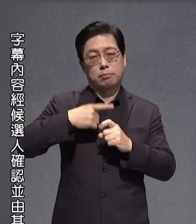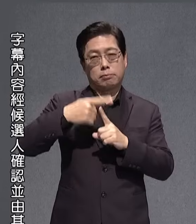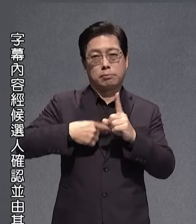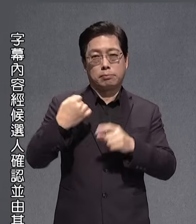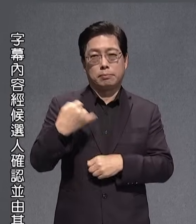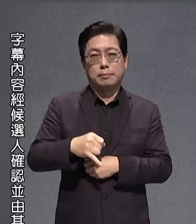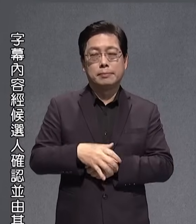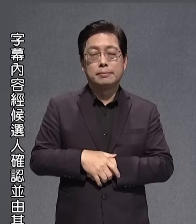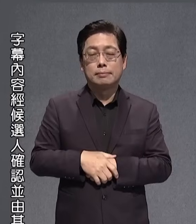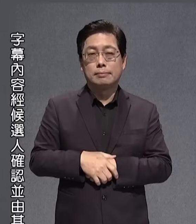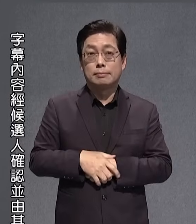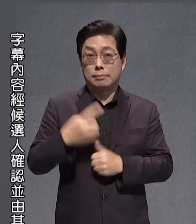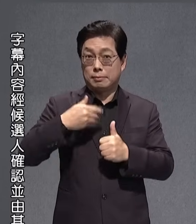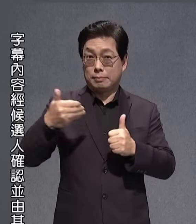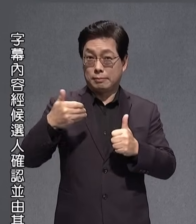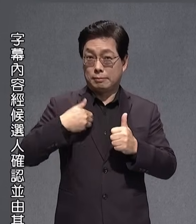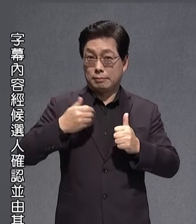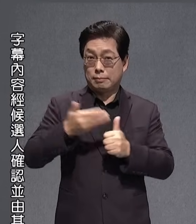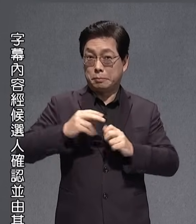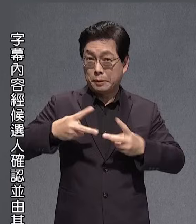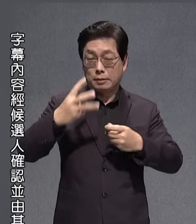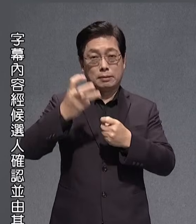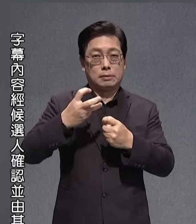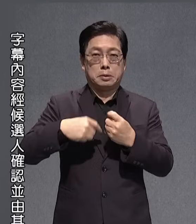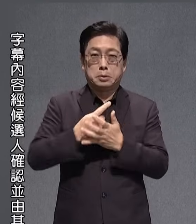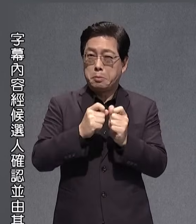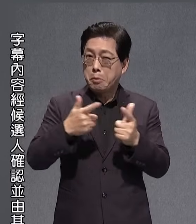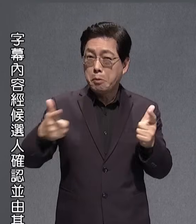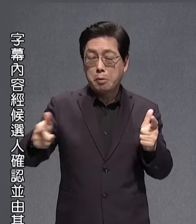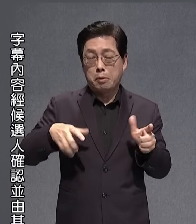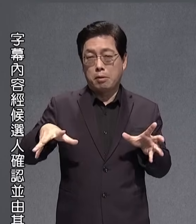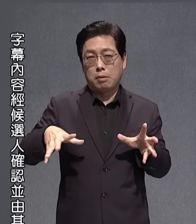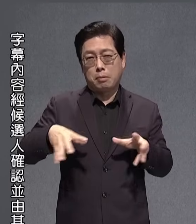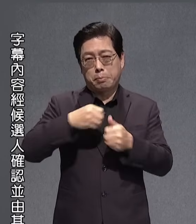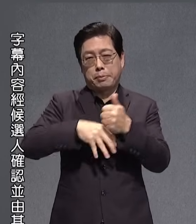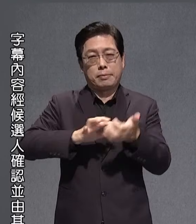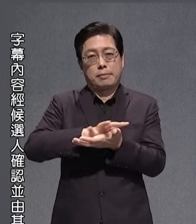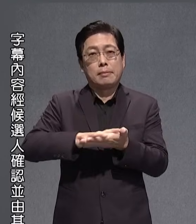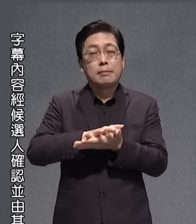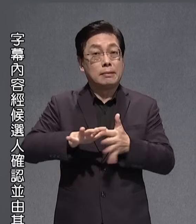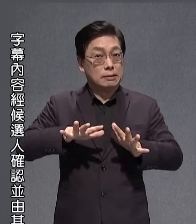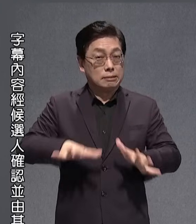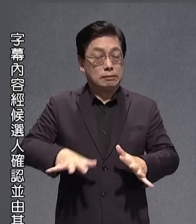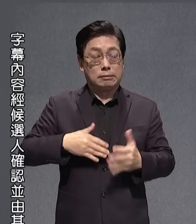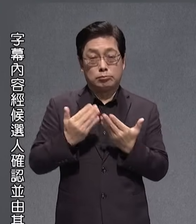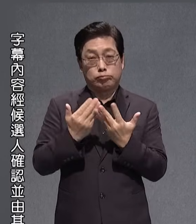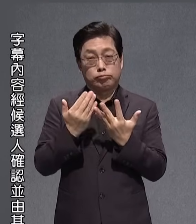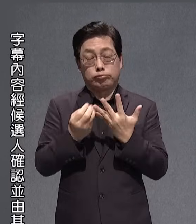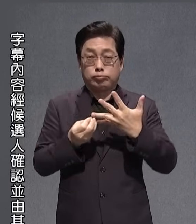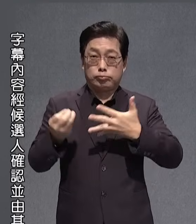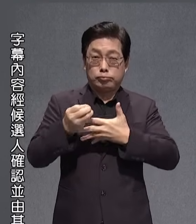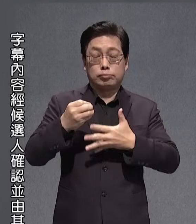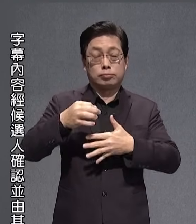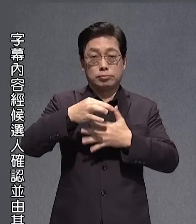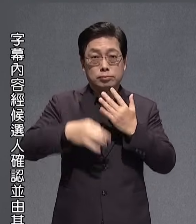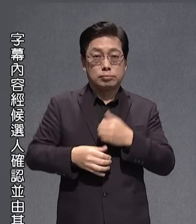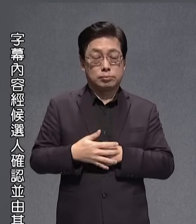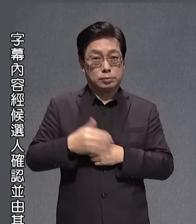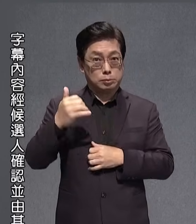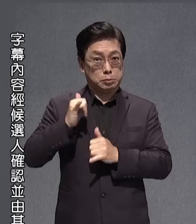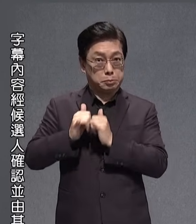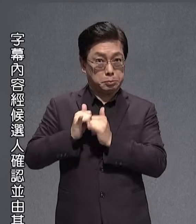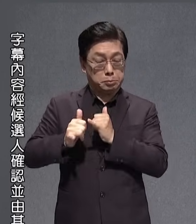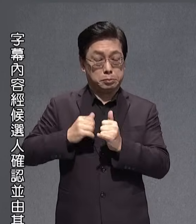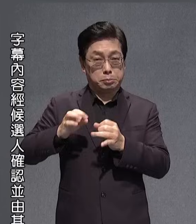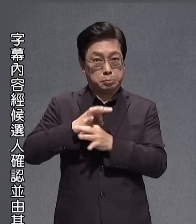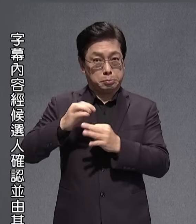足。教改三十年只讲多元，系统混乱。在目前的升学制度之下，社经地位比较高的家